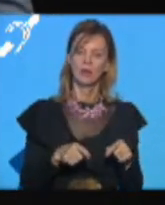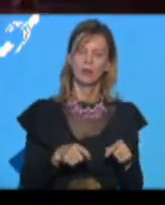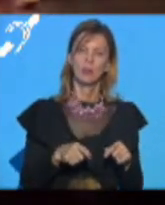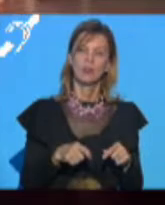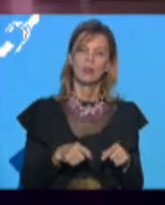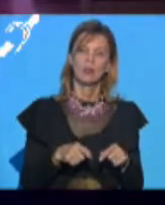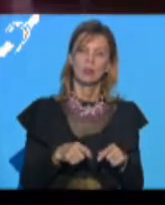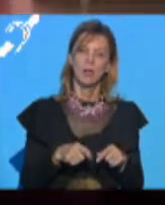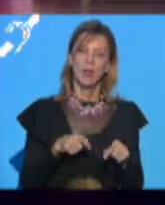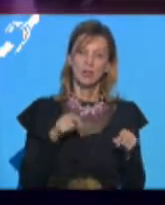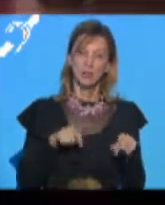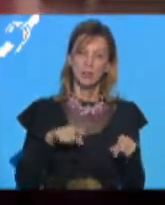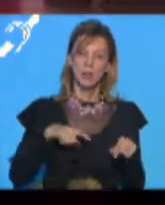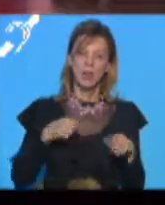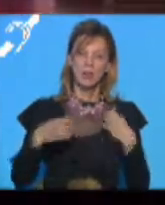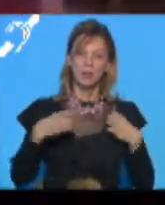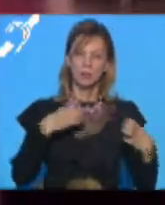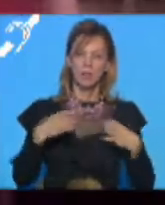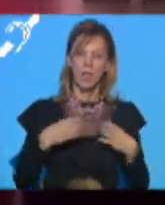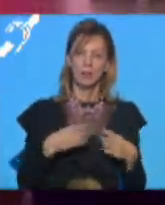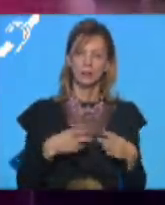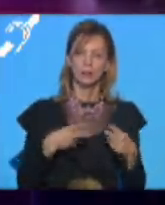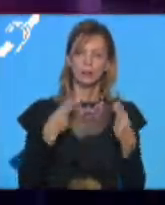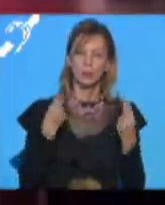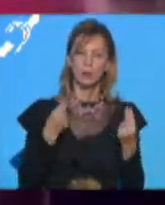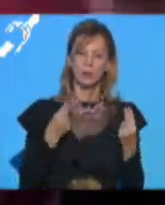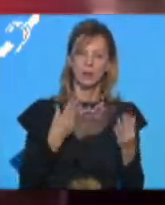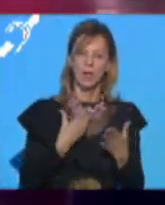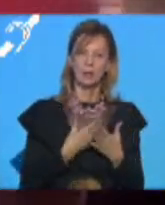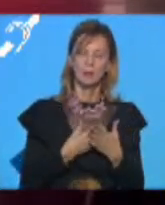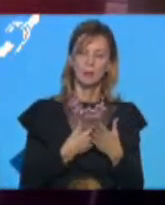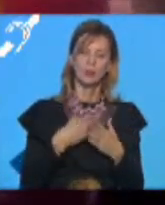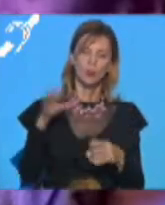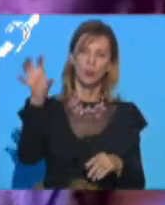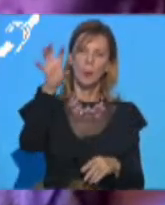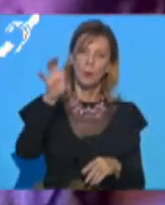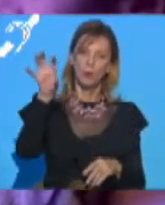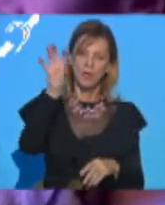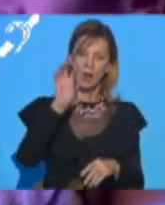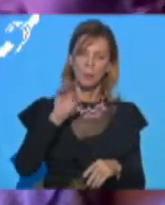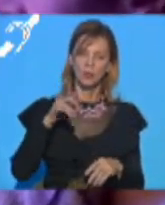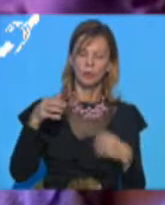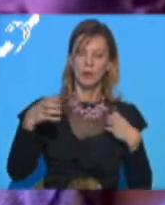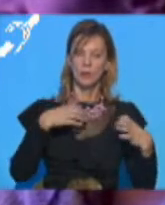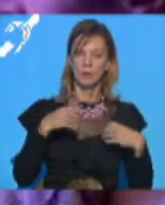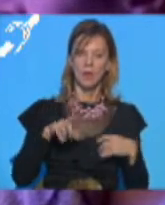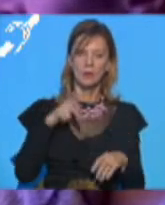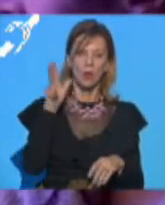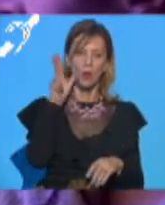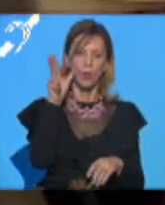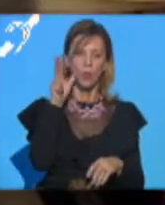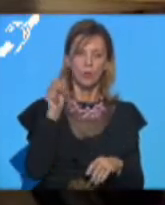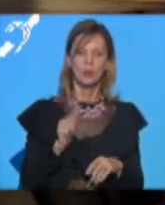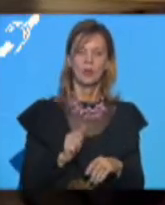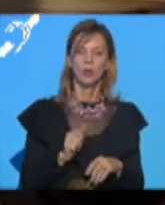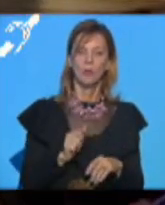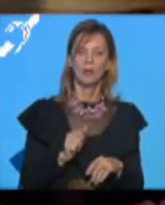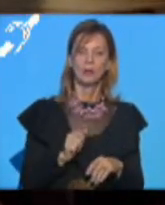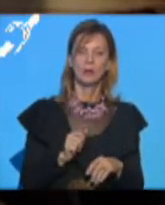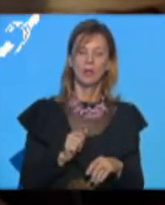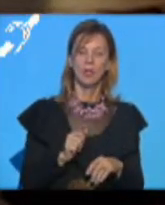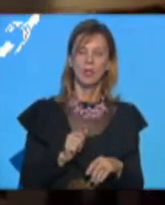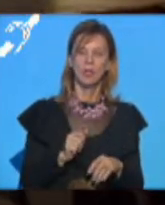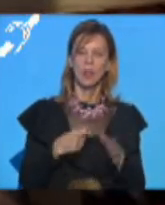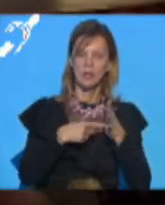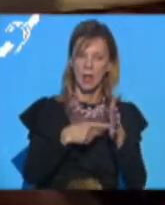Alexandru Grecu. Acesta este un teatru de rezistență al limbii și culturii române în Republica Moldova, iar piesa o satiră a slăbiciunilor umane și a